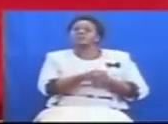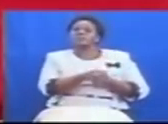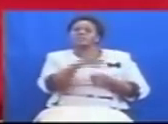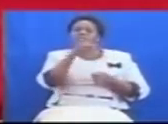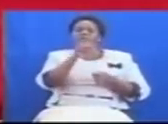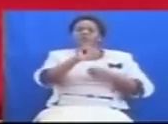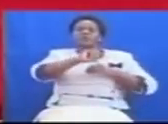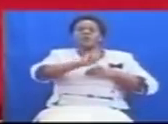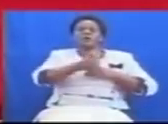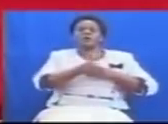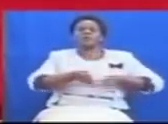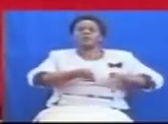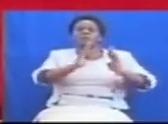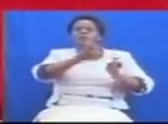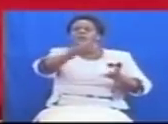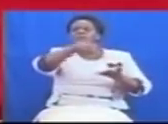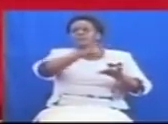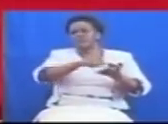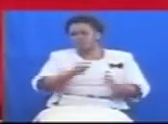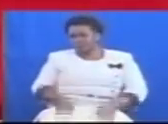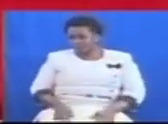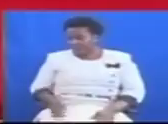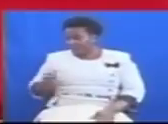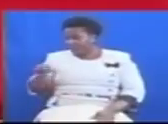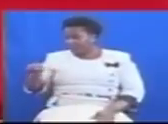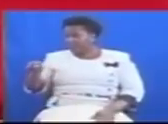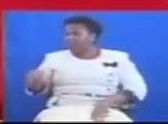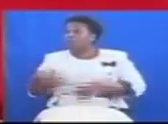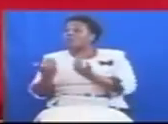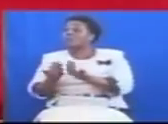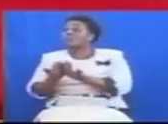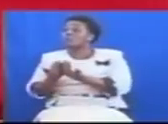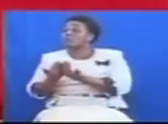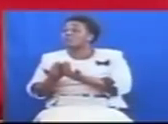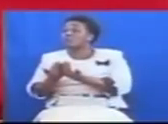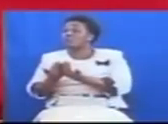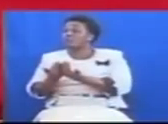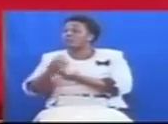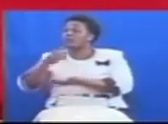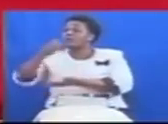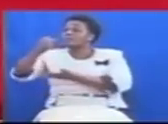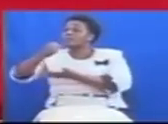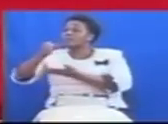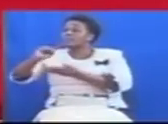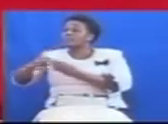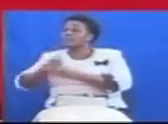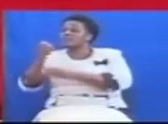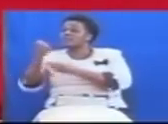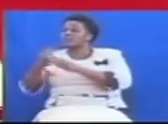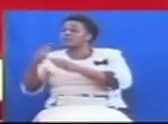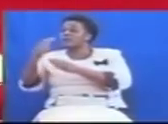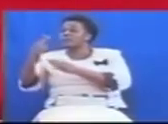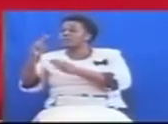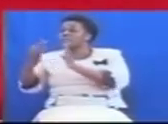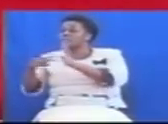wa barabara hii, TARURA wilaya ya Mkuranga wameomba serikali shilingi milioni 270 katika bajeti ya mwaka wa fedha